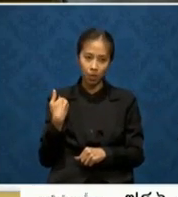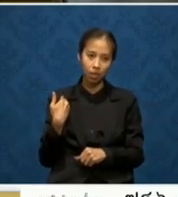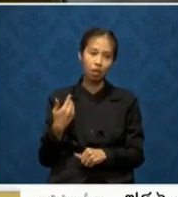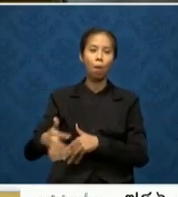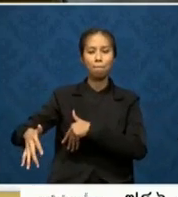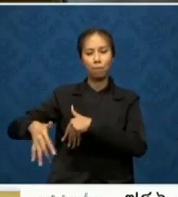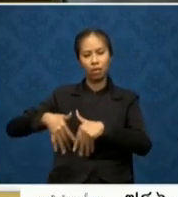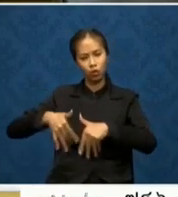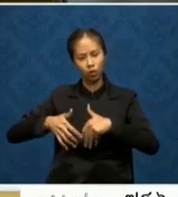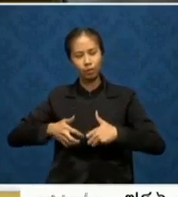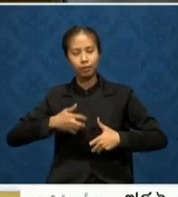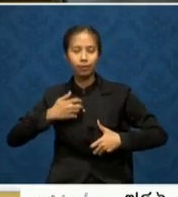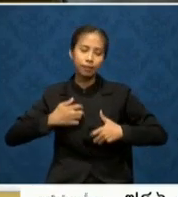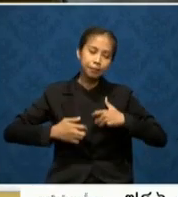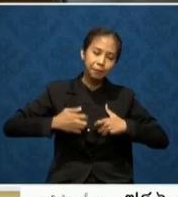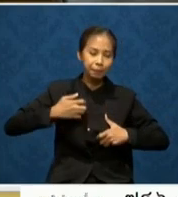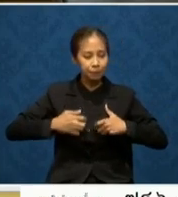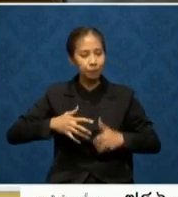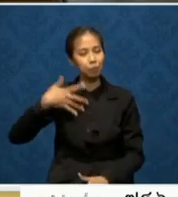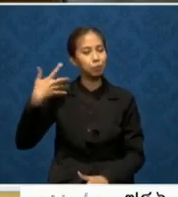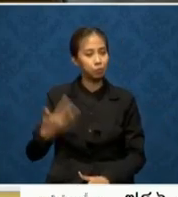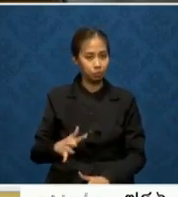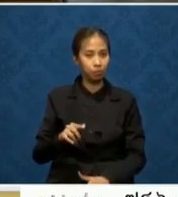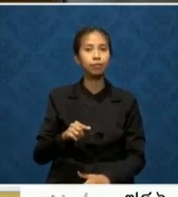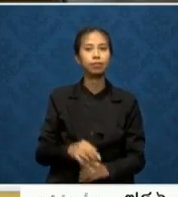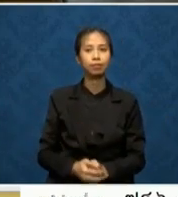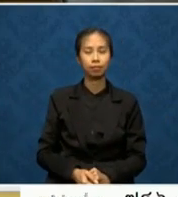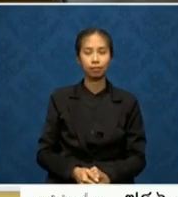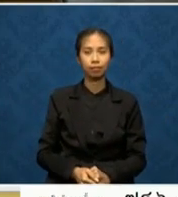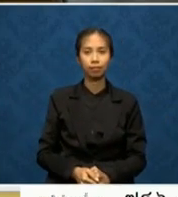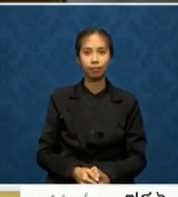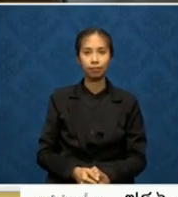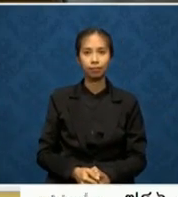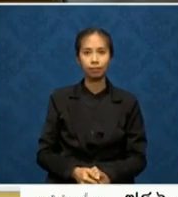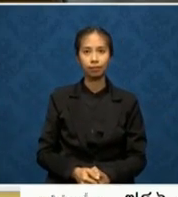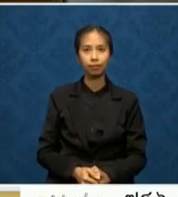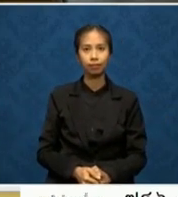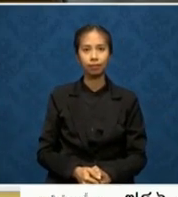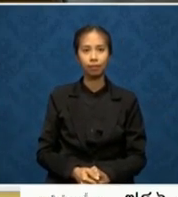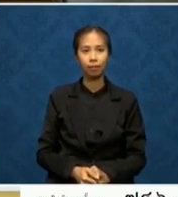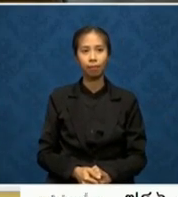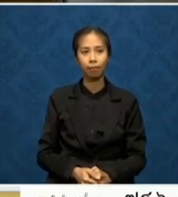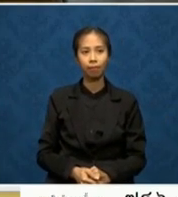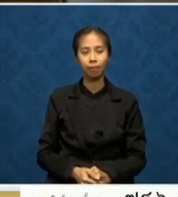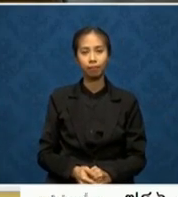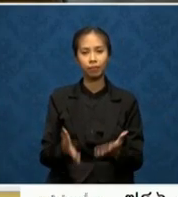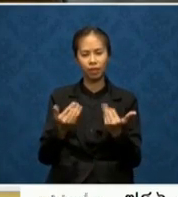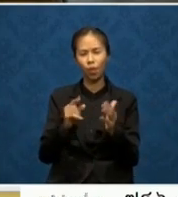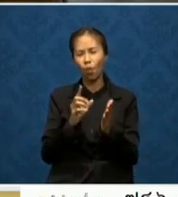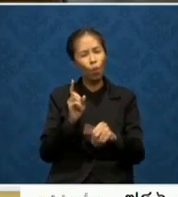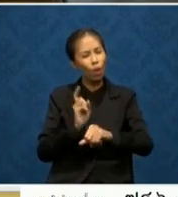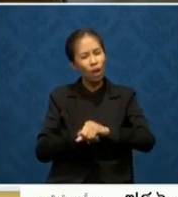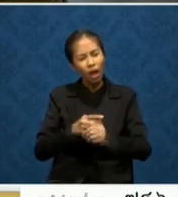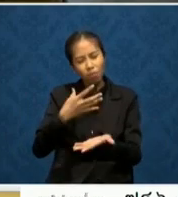ชนเดือดร้อนนะครับแล้วก็ประเด็นสุดท้ายครับเวลาน้อยเหลือ